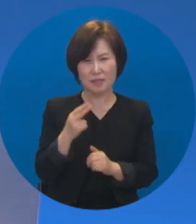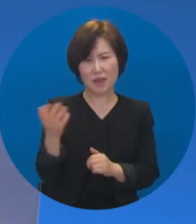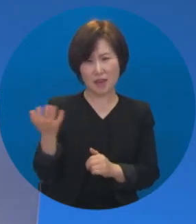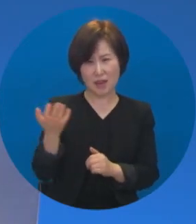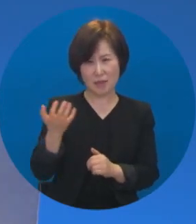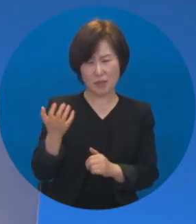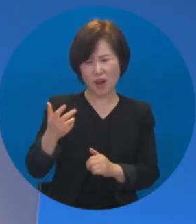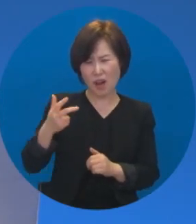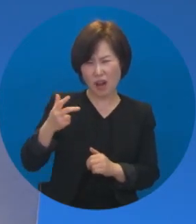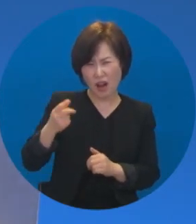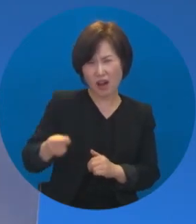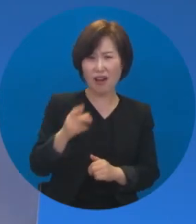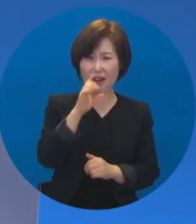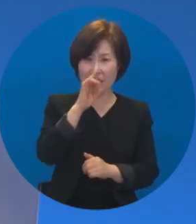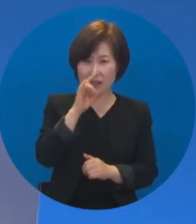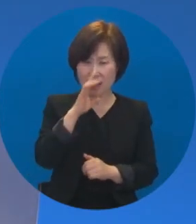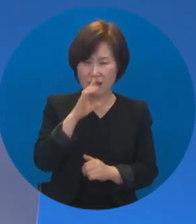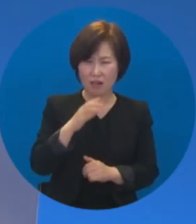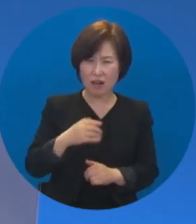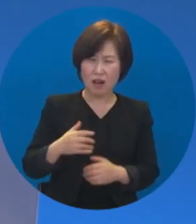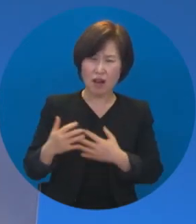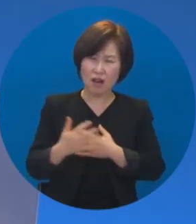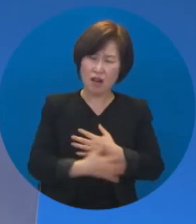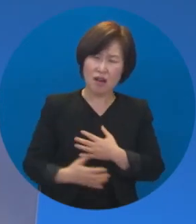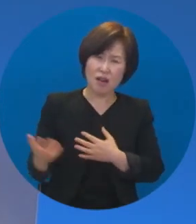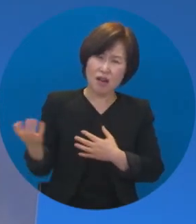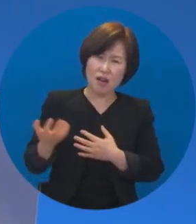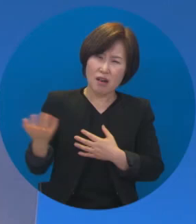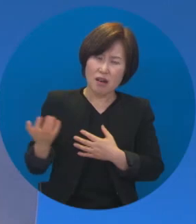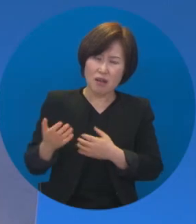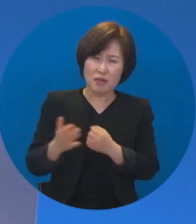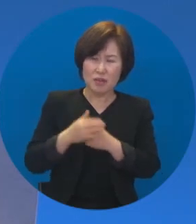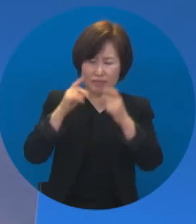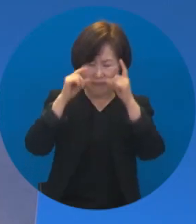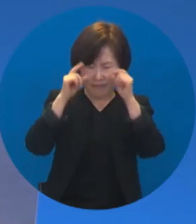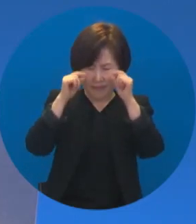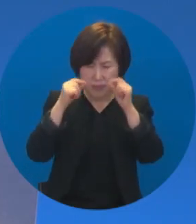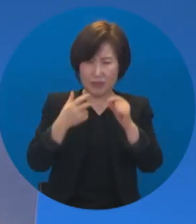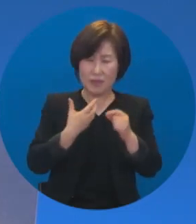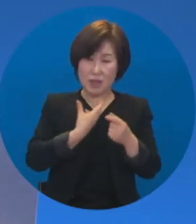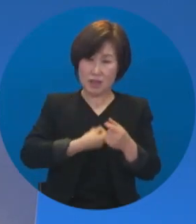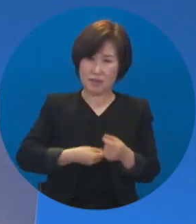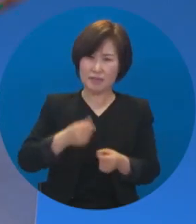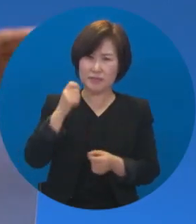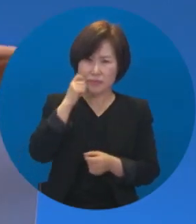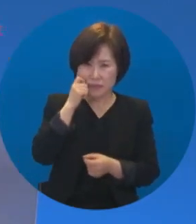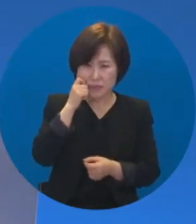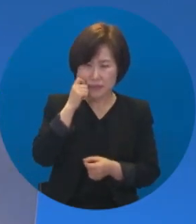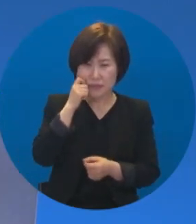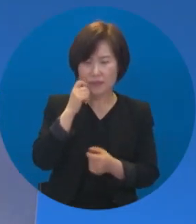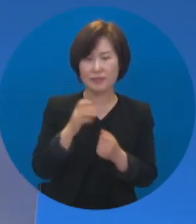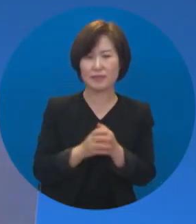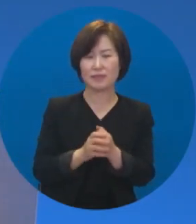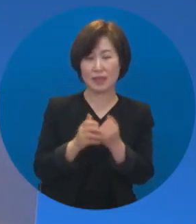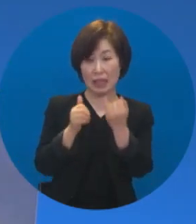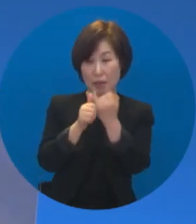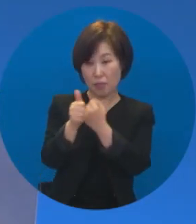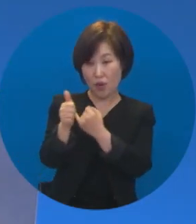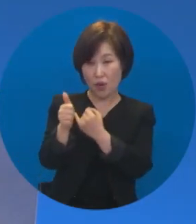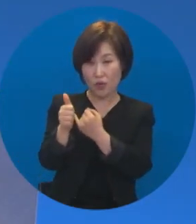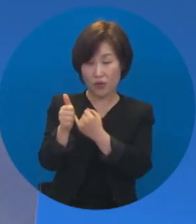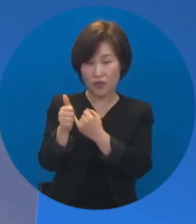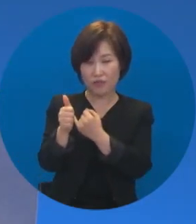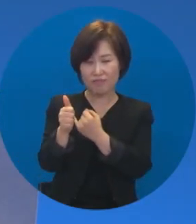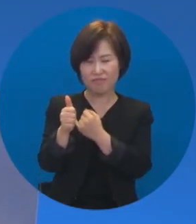못하고 통증 때문에 잠을 자지 못하고 음식을 먹지 못하게 되는 거예요. 제가 남편을 전라도에 가서